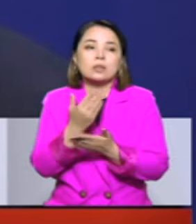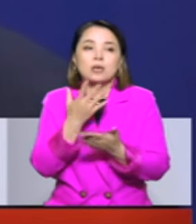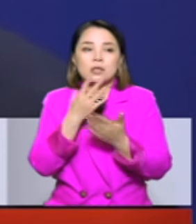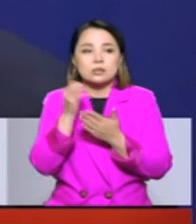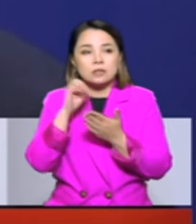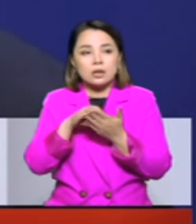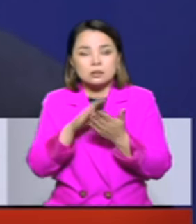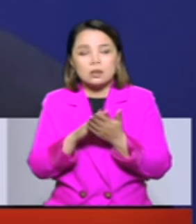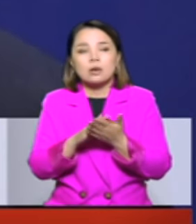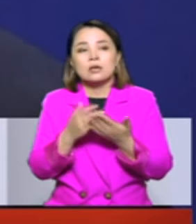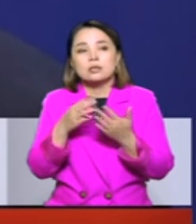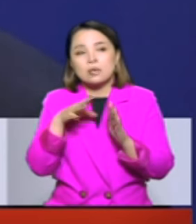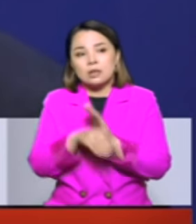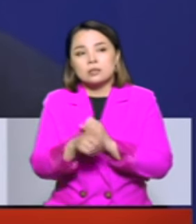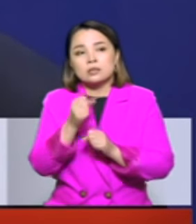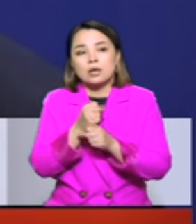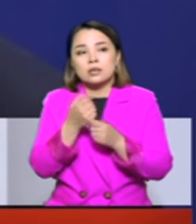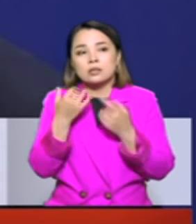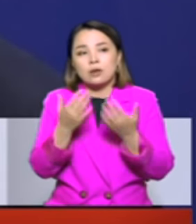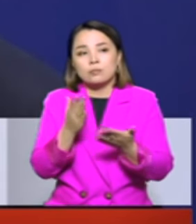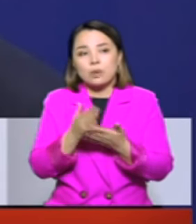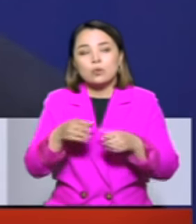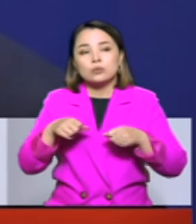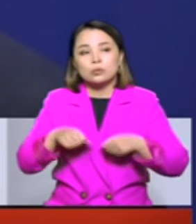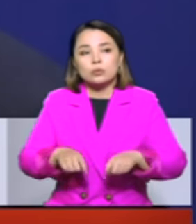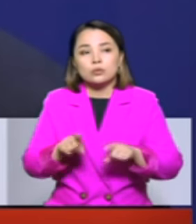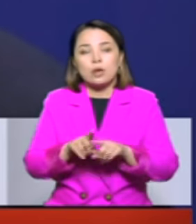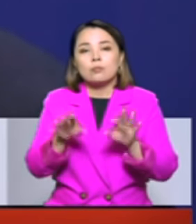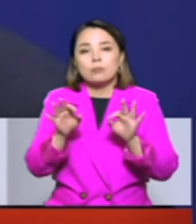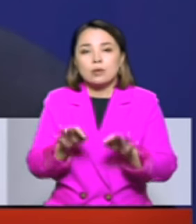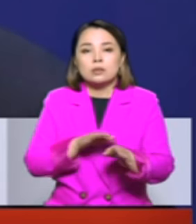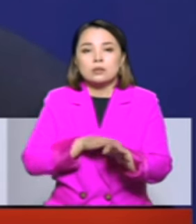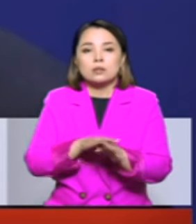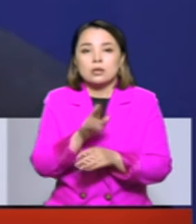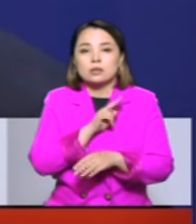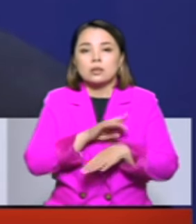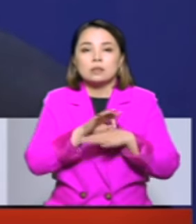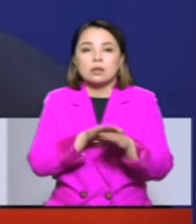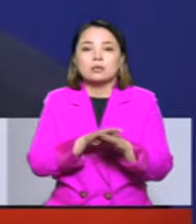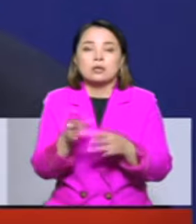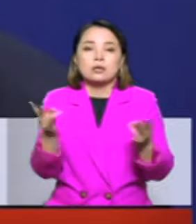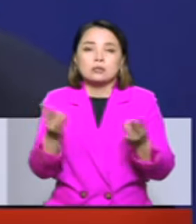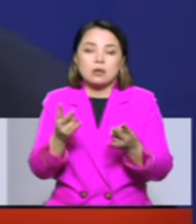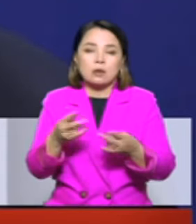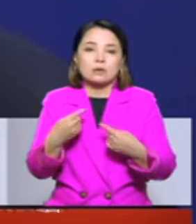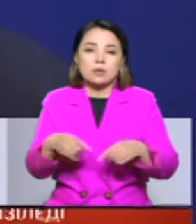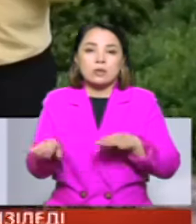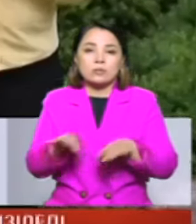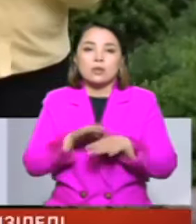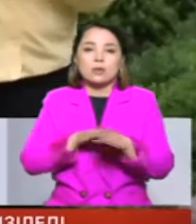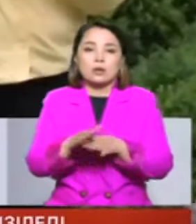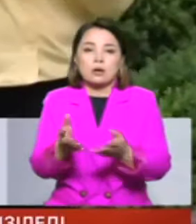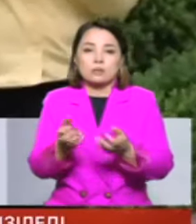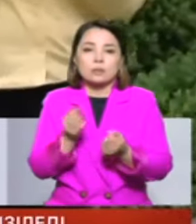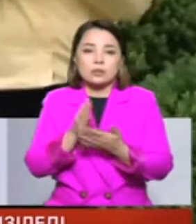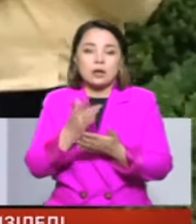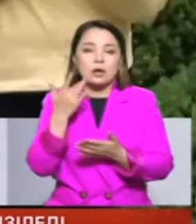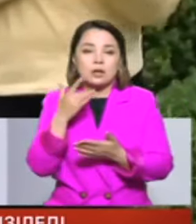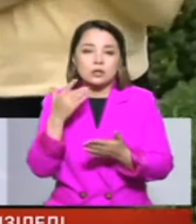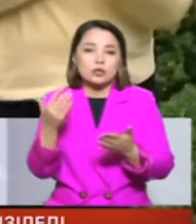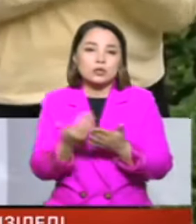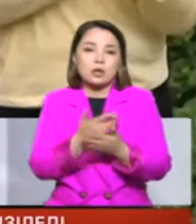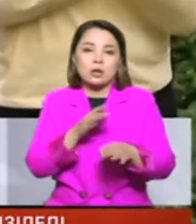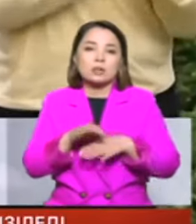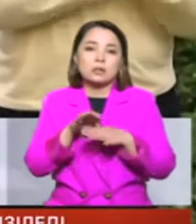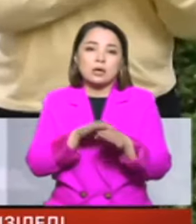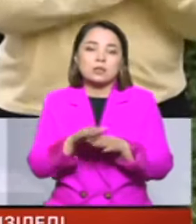тоқтатуды талап етеміз. Қытай өз құқықтары мен мүдделерін батыл қорғау үшін барлық қажетті шараларды қабылдайды. Жалпы ақ жаңа шаралары